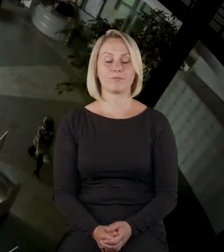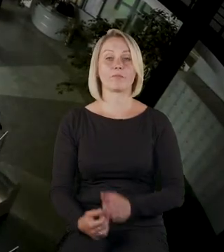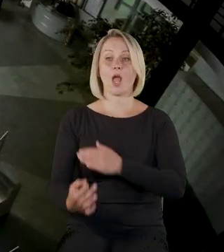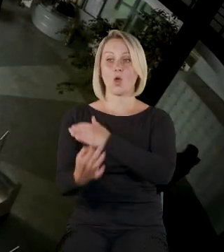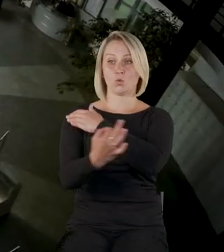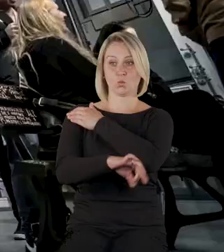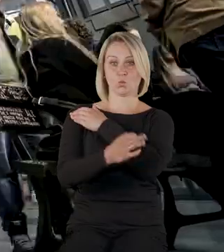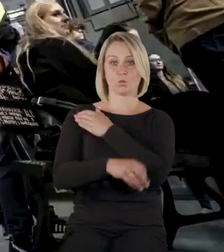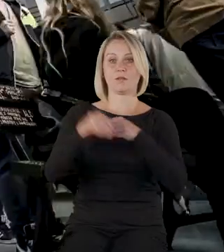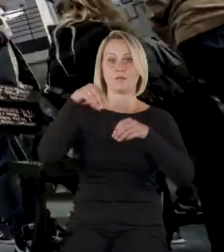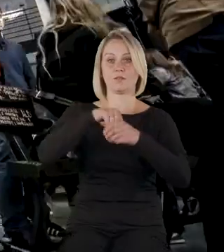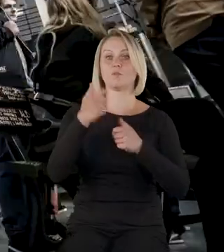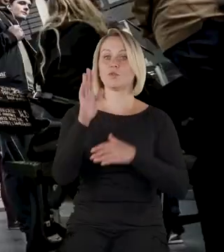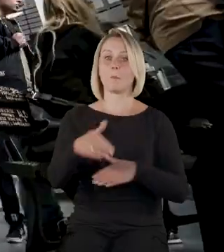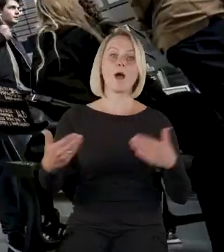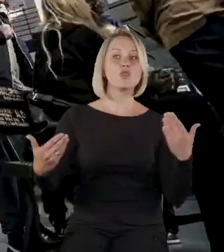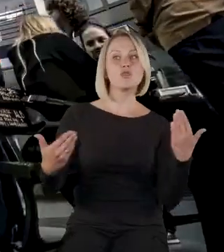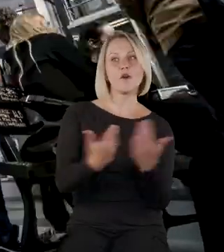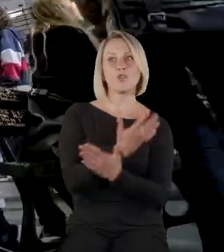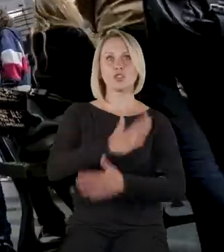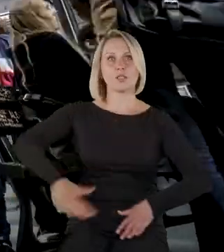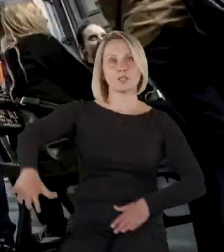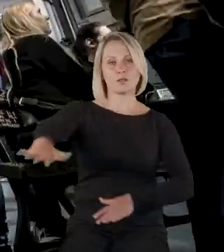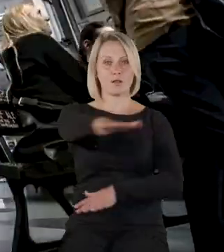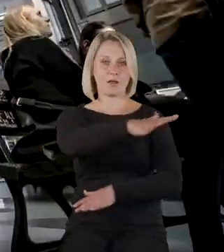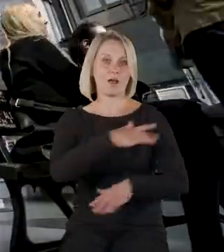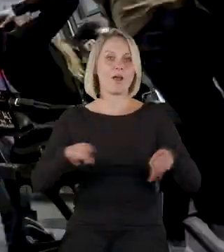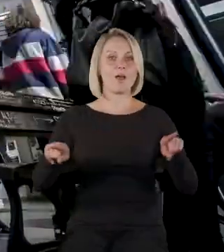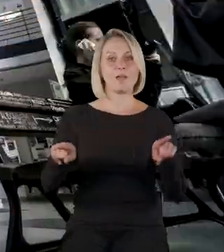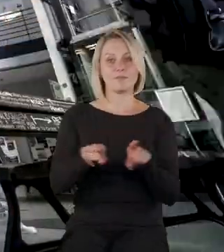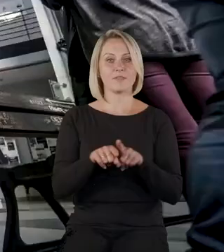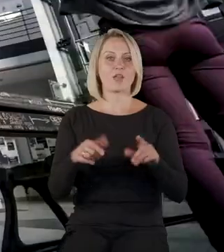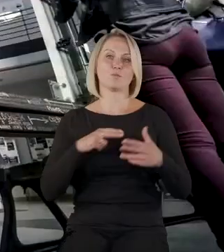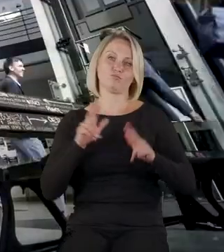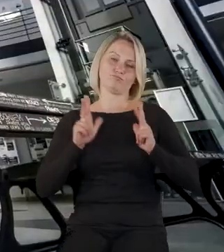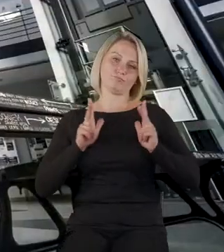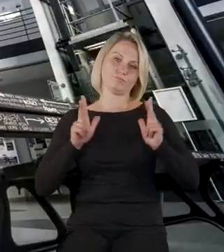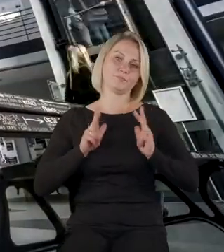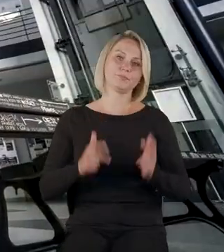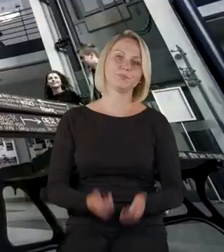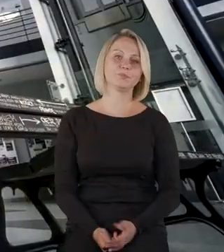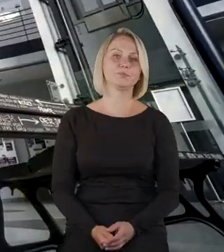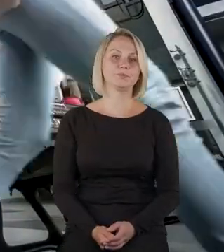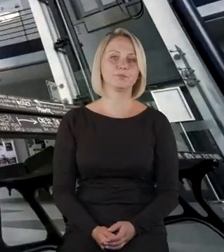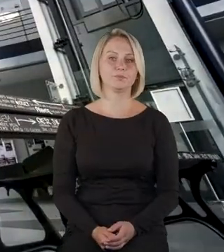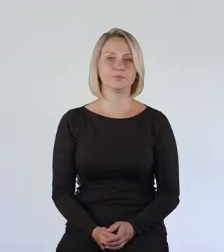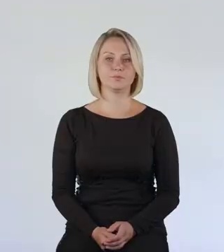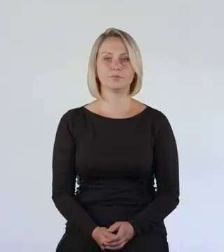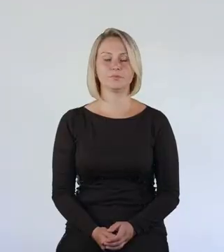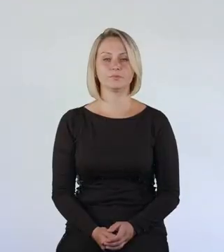Studenci mają tu do dyspozycji nowoczesne przestrzenie do nauki, a także do wypoczynku.